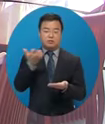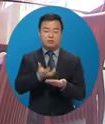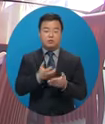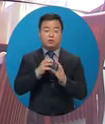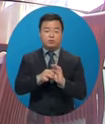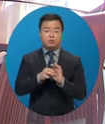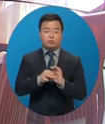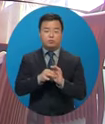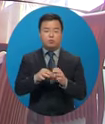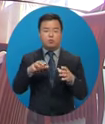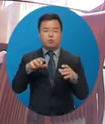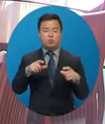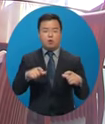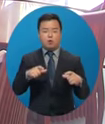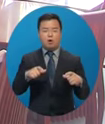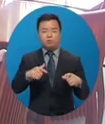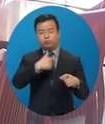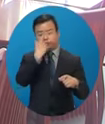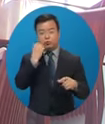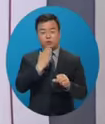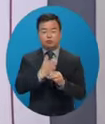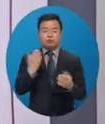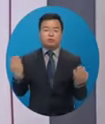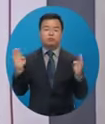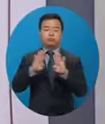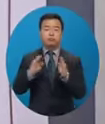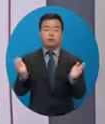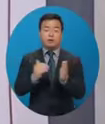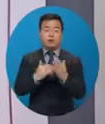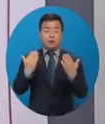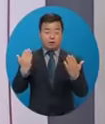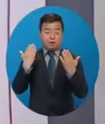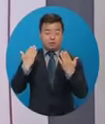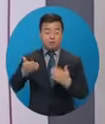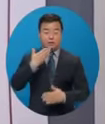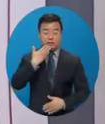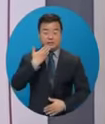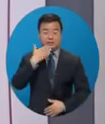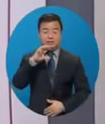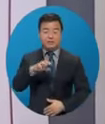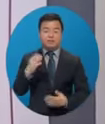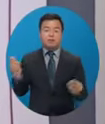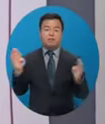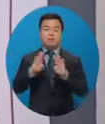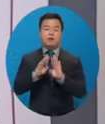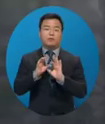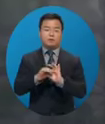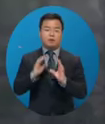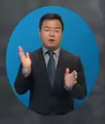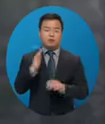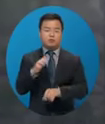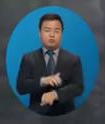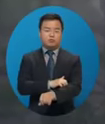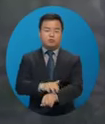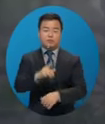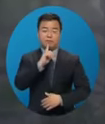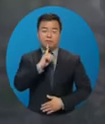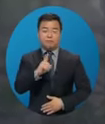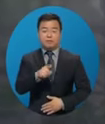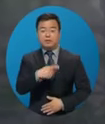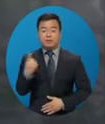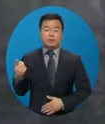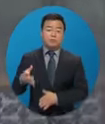문을 닫았습니다. 학교 측의 일방적인 식당 폐쇄로 학생들은 불편을 호소합니다. 바로 옆